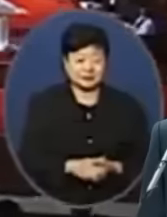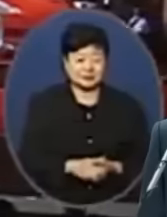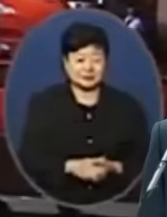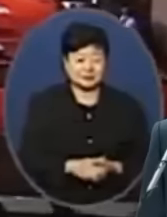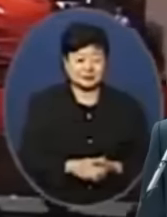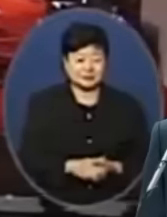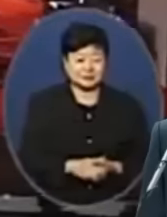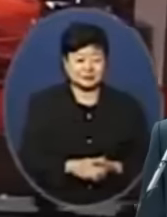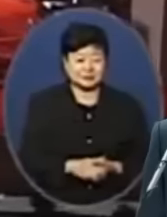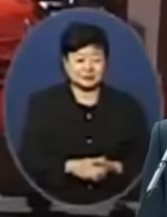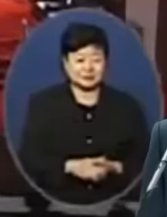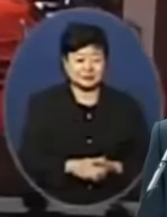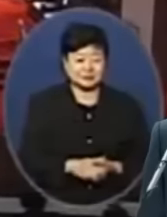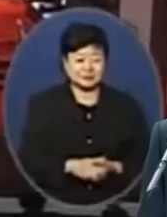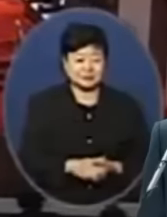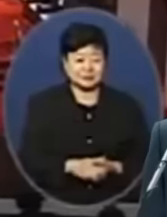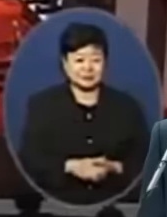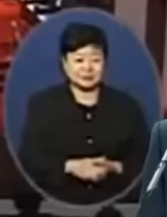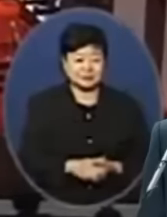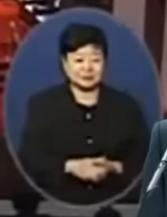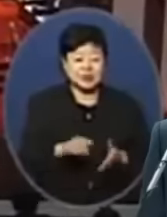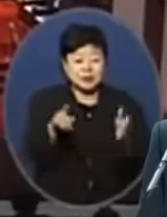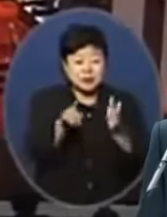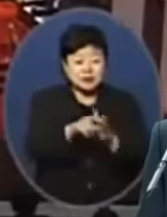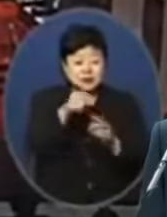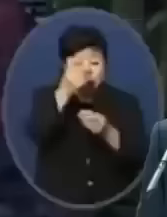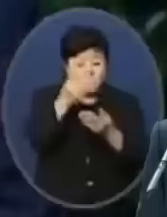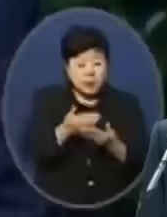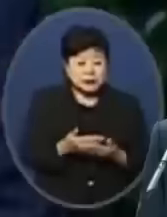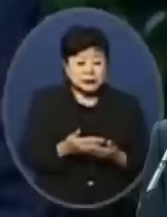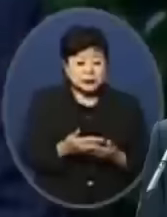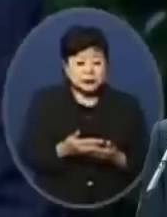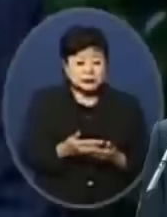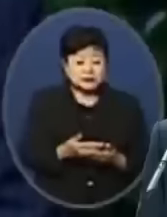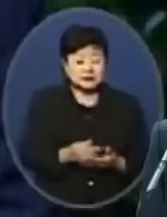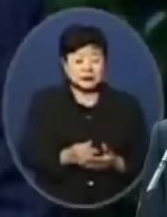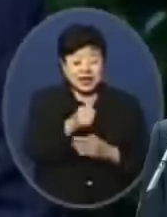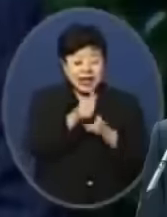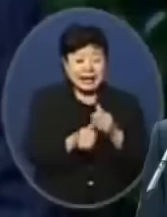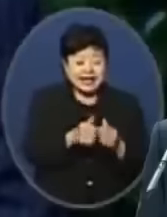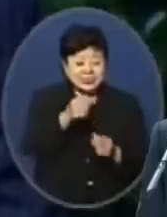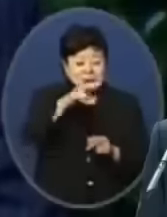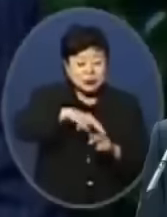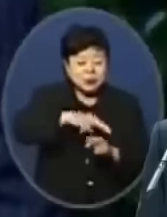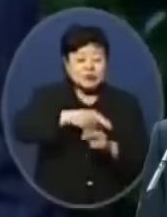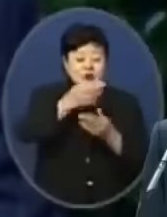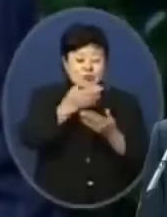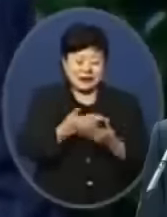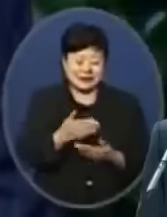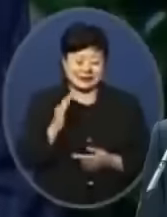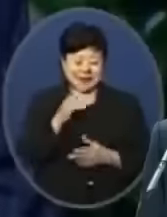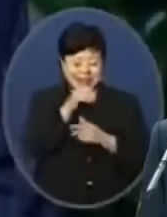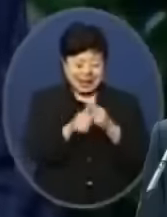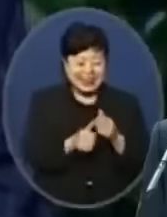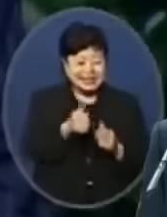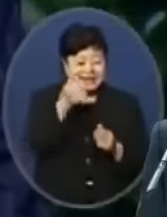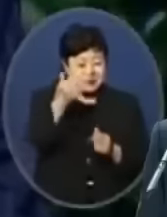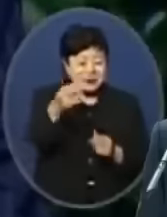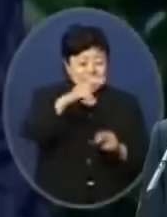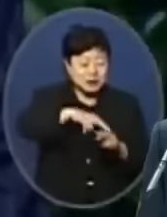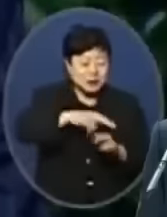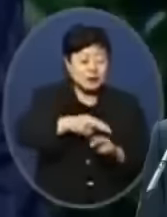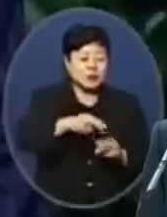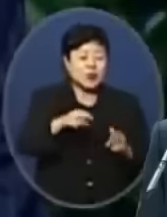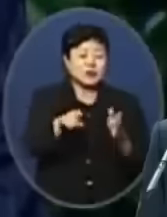공론을 세워서 구원받는 것은 아니지 않습니까? 그런데 믿음으로 구원받는 그 믿음의 구원이 하나님의 선물이라는 것입니다. 하나님이 여러분에게